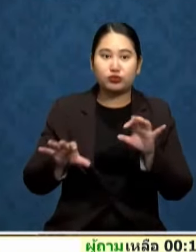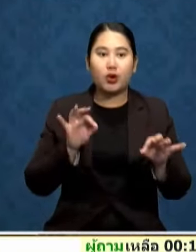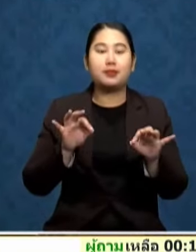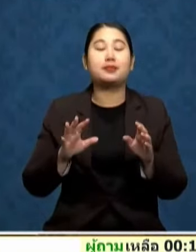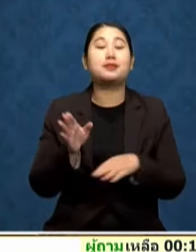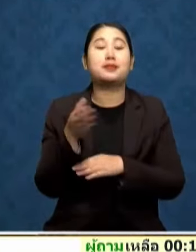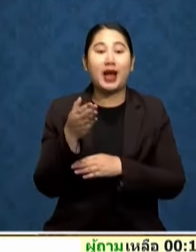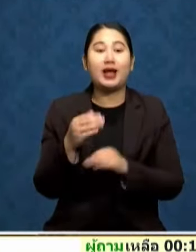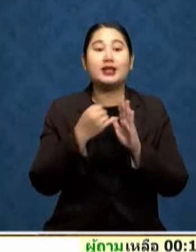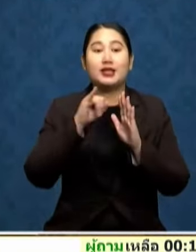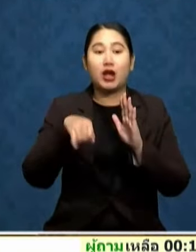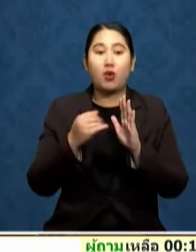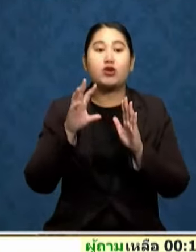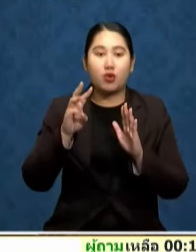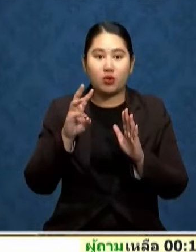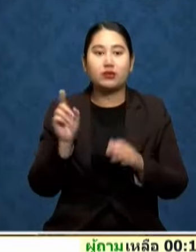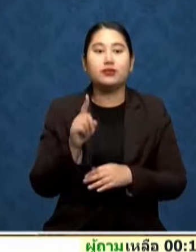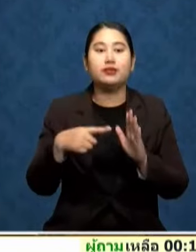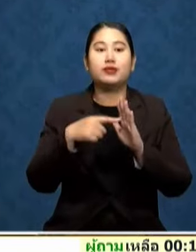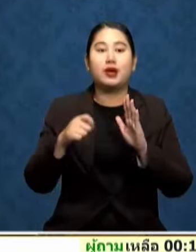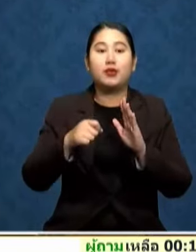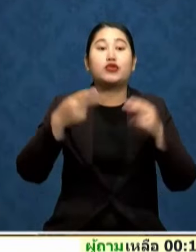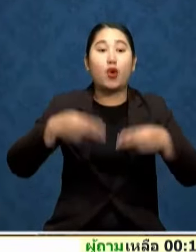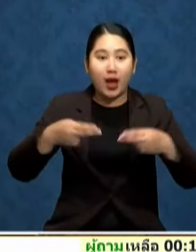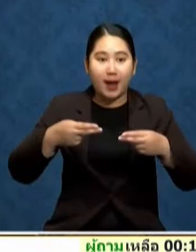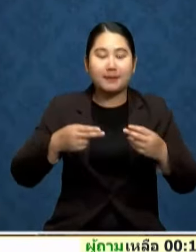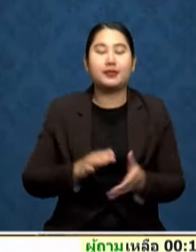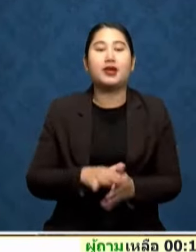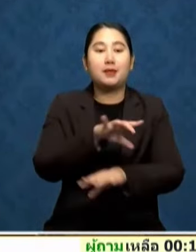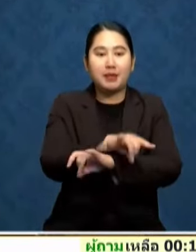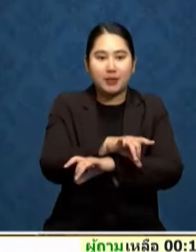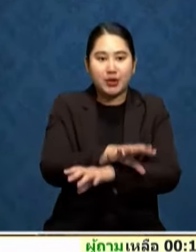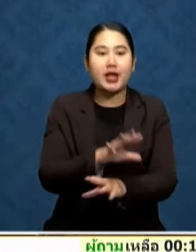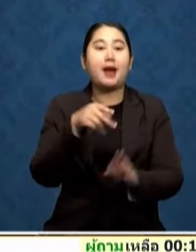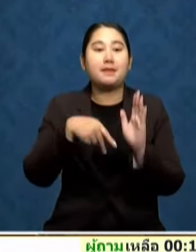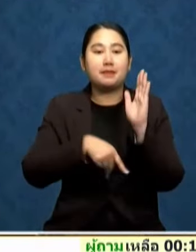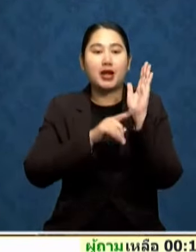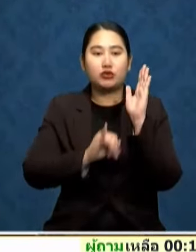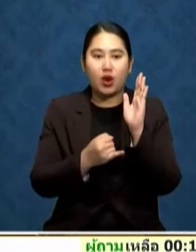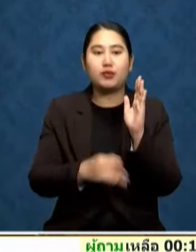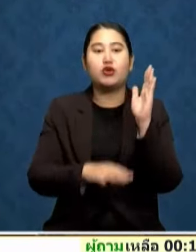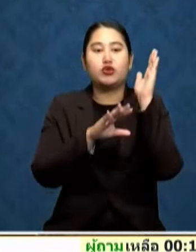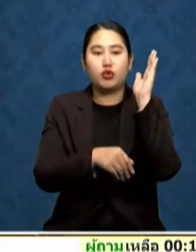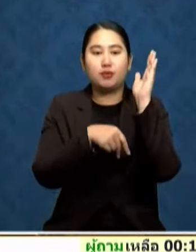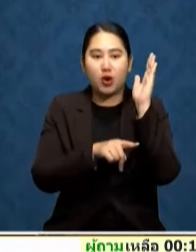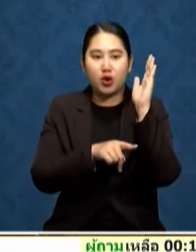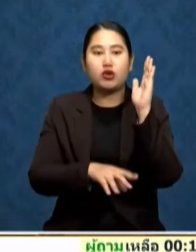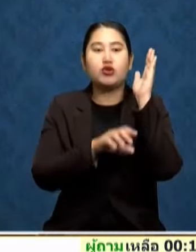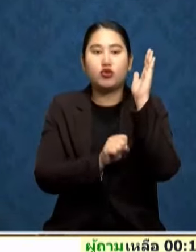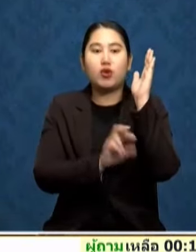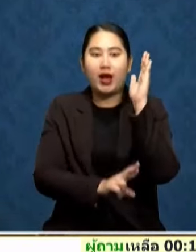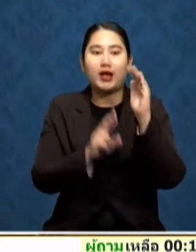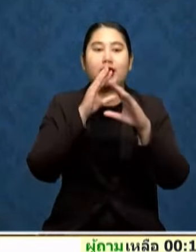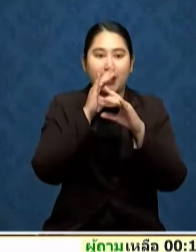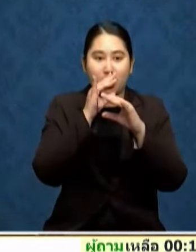6จังหวัดทั่วประเทศมีจังหวัดสมุทรสงครามจังหวัดเพชรบุรีจังหวัดประจวบคีรีขันธ์จังหวัดชุมพรจังหวัดสุราษฎร์ธานีและจังหวัดระ